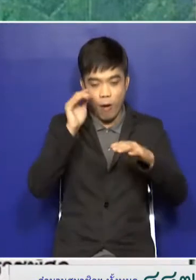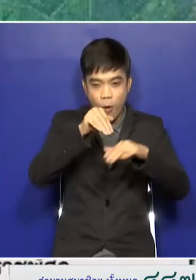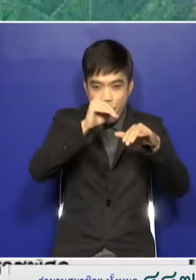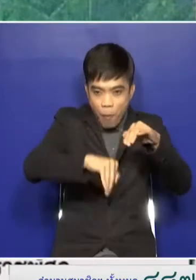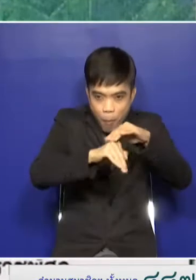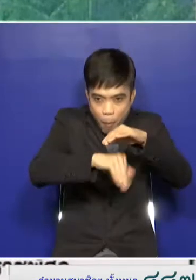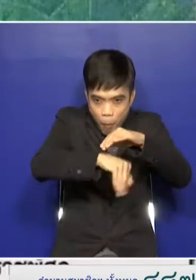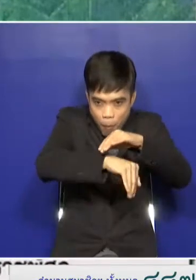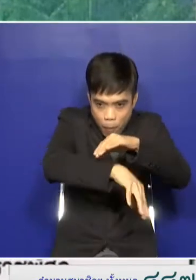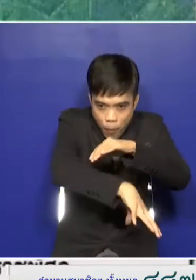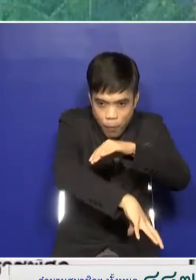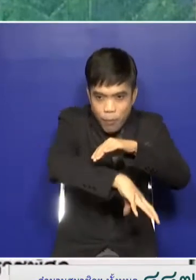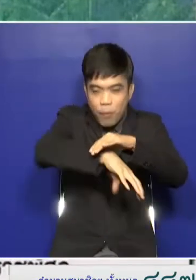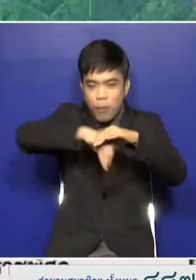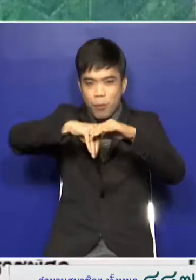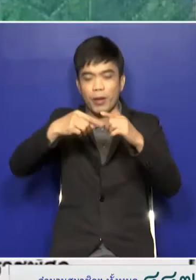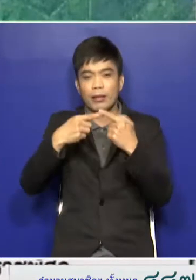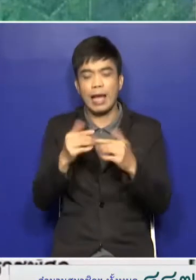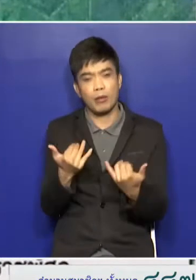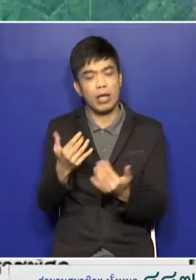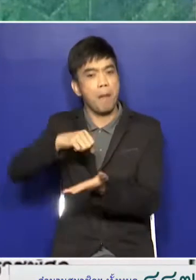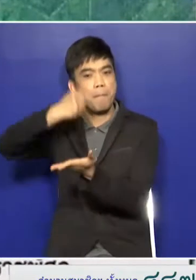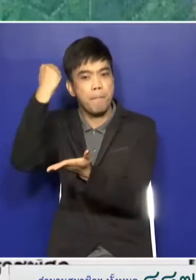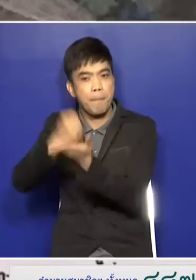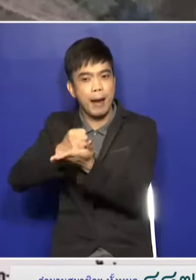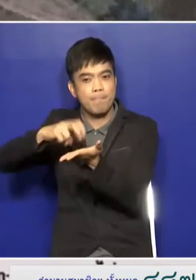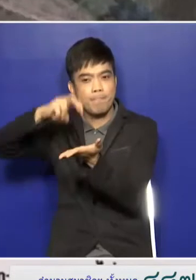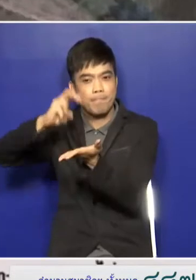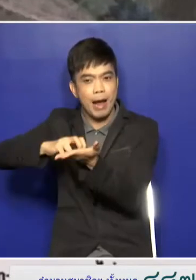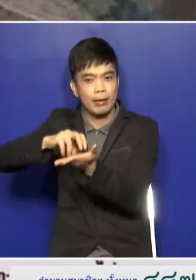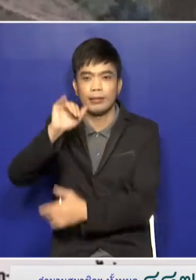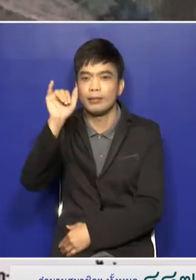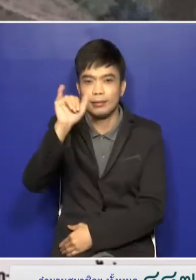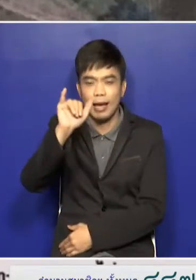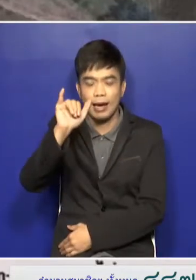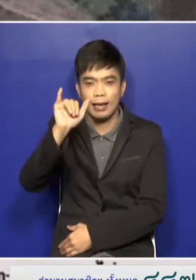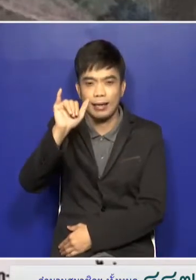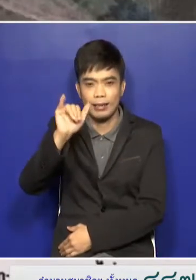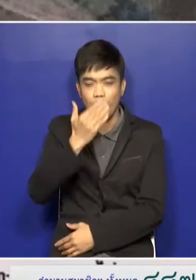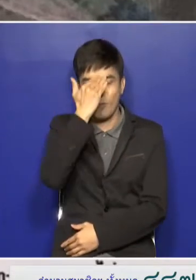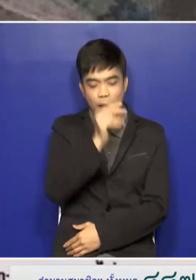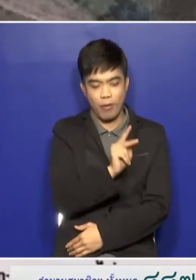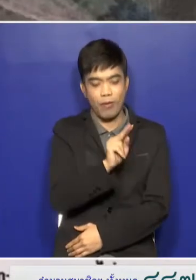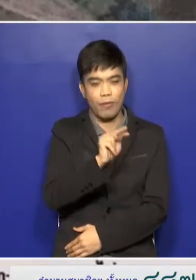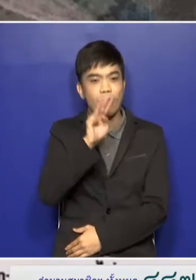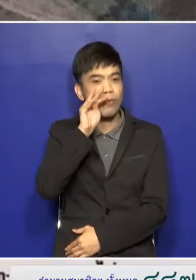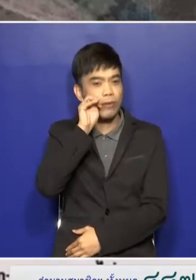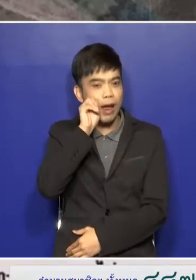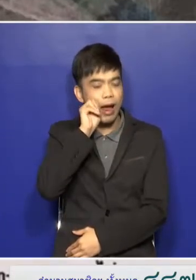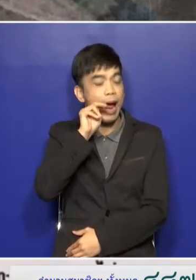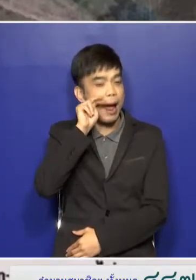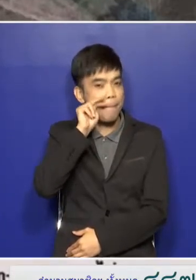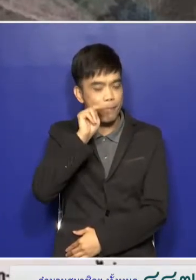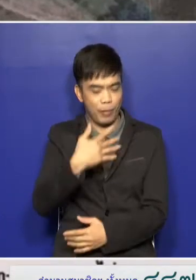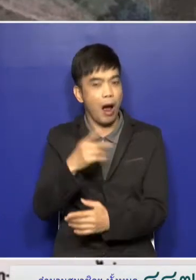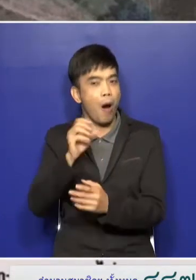ร้อยแล้วแต่ปัญหาอยู่ที่การรอการอนุมัติเนื่องจากกรมทรัพยากรน้ำบาดาลได้รับคำร้องไ